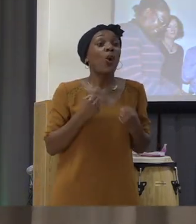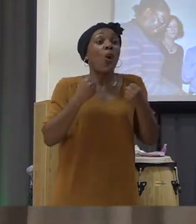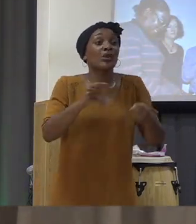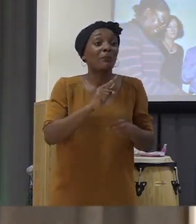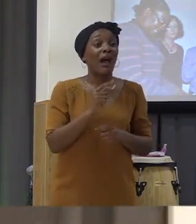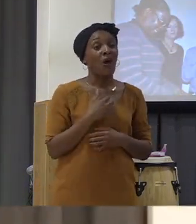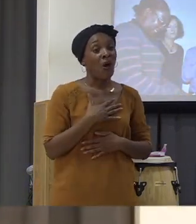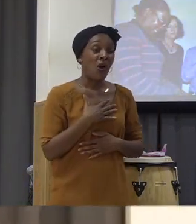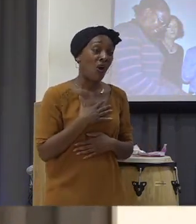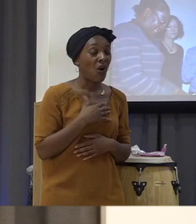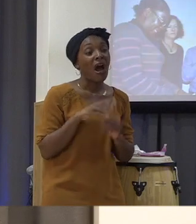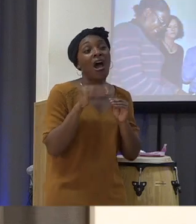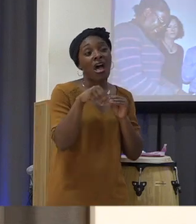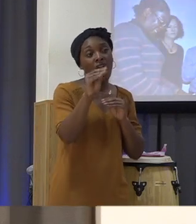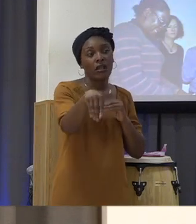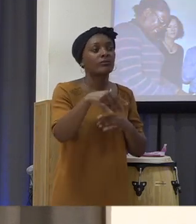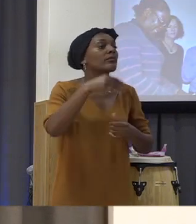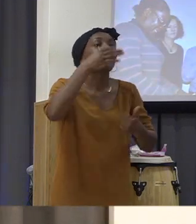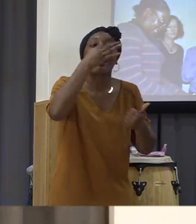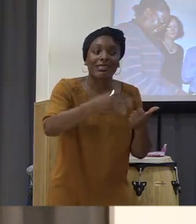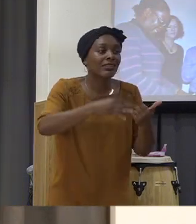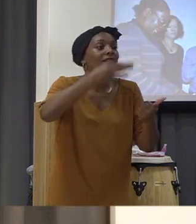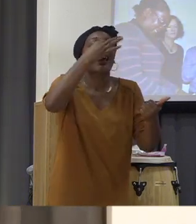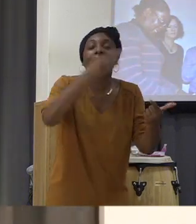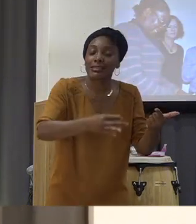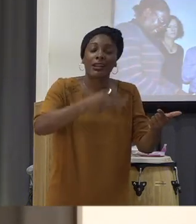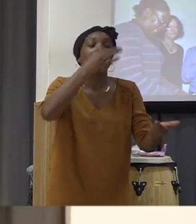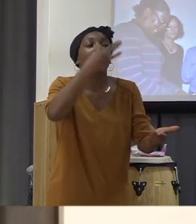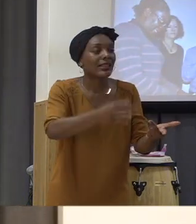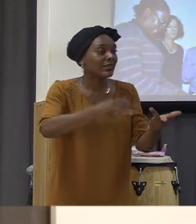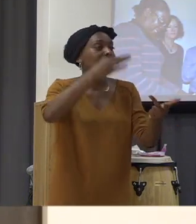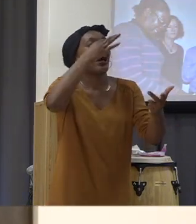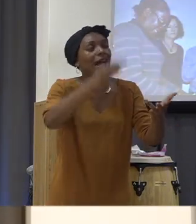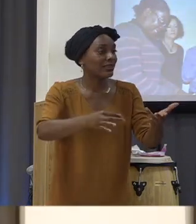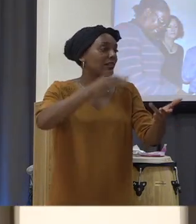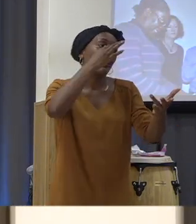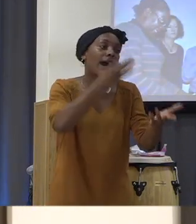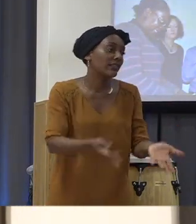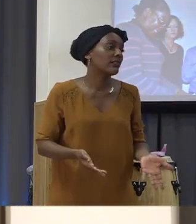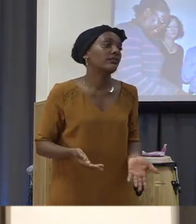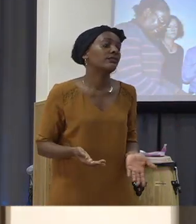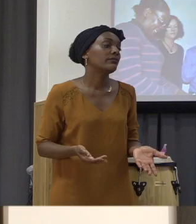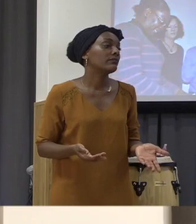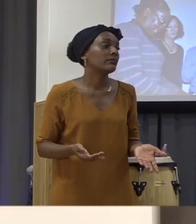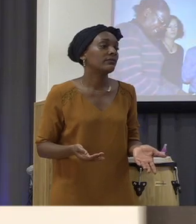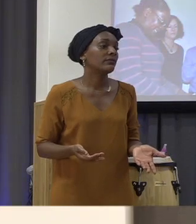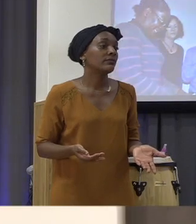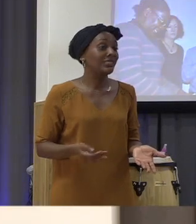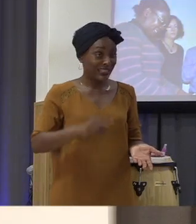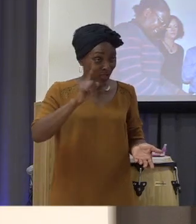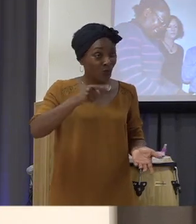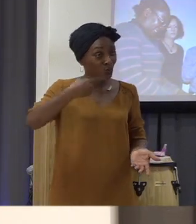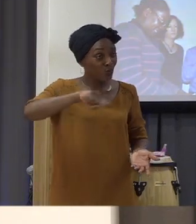nous engager, nous raterons toutes ces occasions que Dieu a placées devant nous. À nous